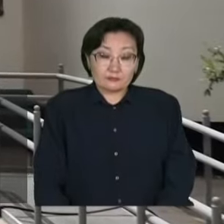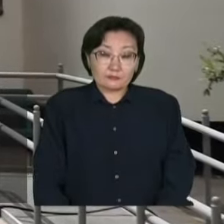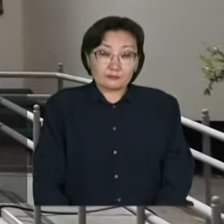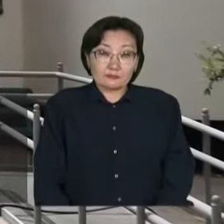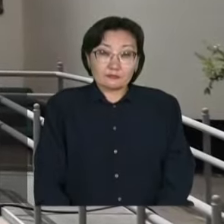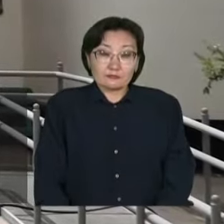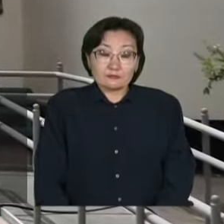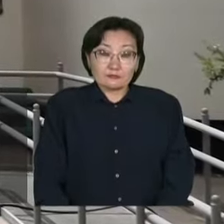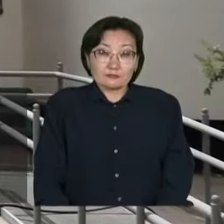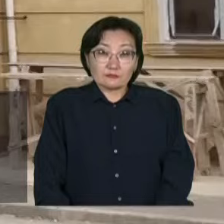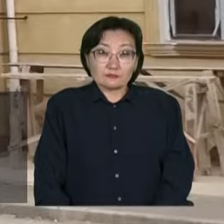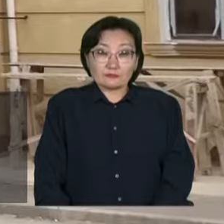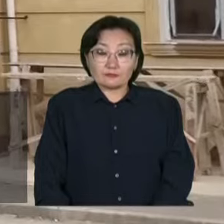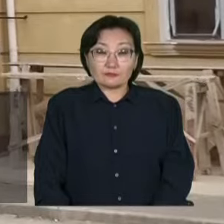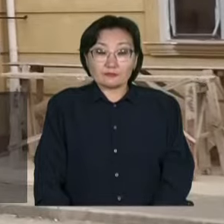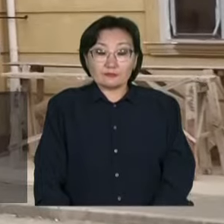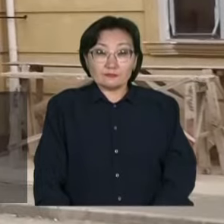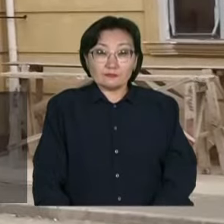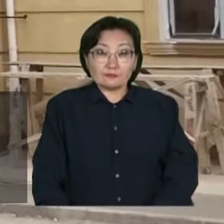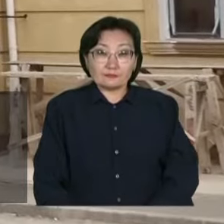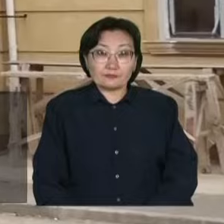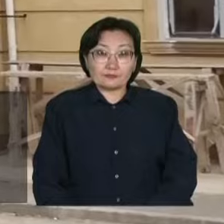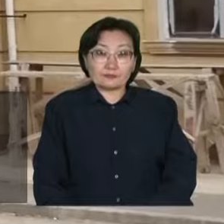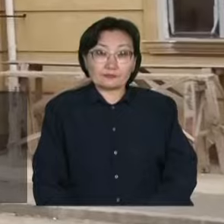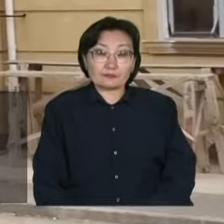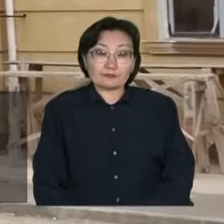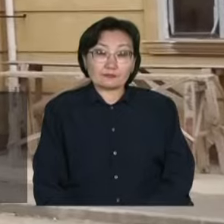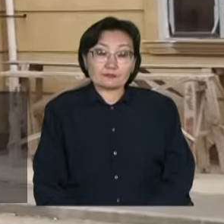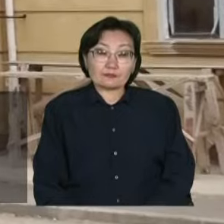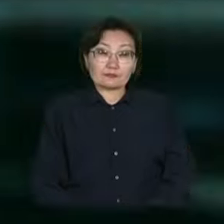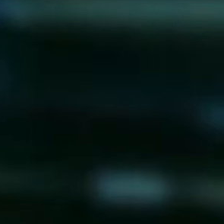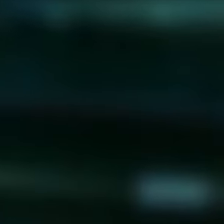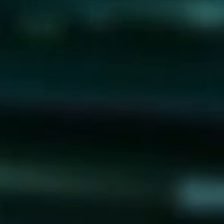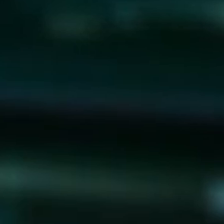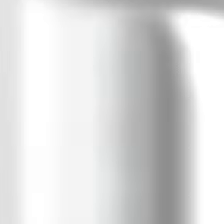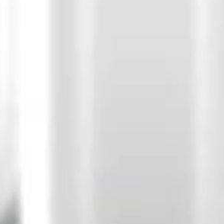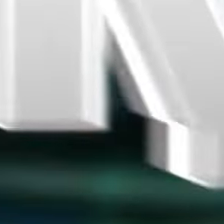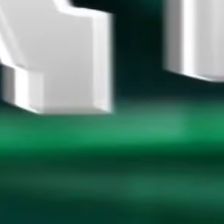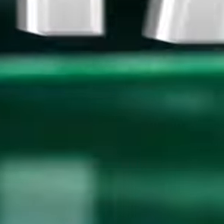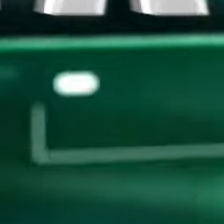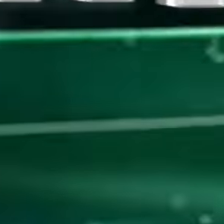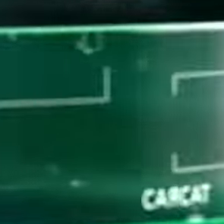Мұқан, Мұқағали Нұрдәулет, Алматы телеарнасы, Маңғыстау облысы.